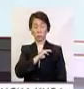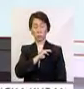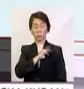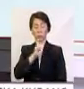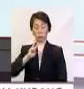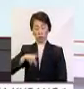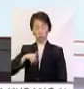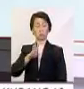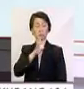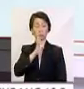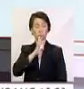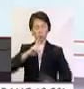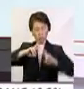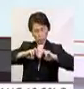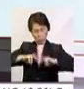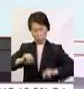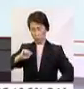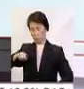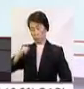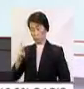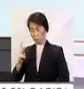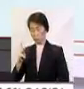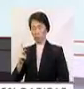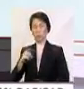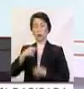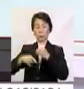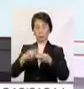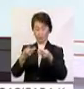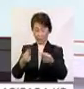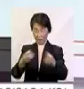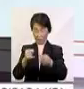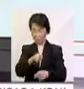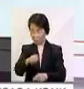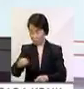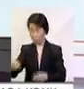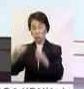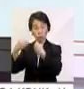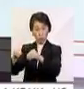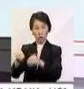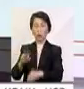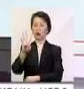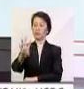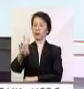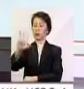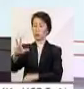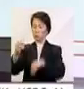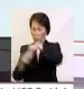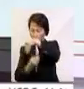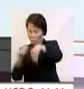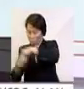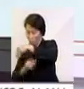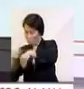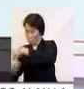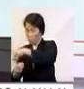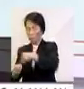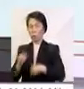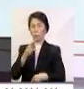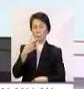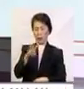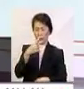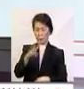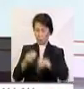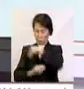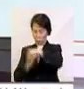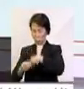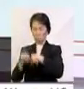Samad, hasil siasatan jawatan kuasa khas Kementerian berhubung tanah-tanah tersebut, 43 transaksi diteruskan, 14